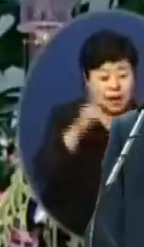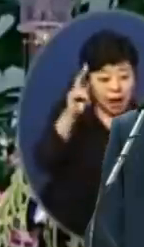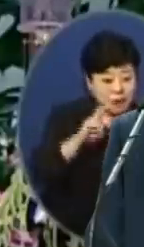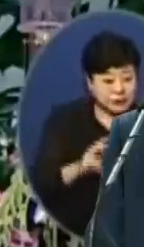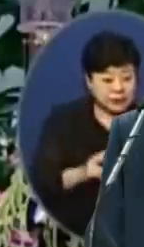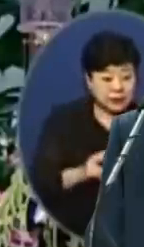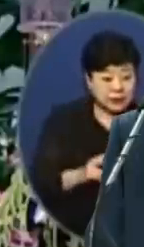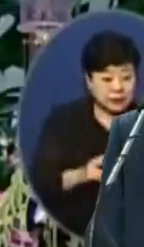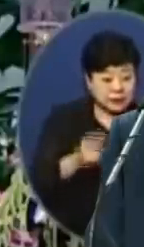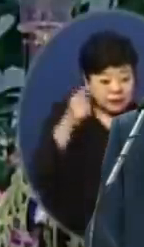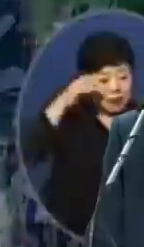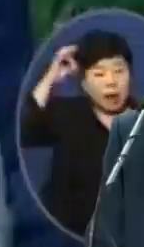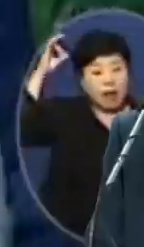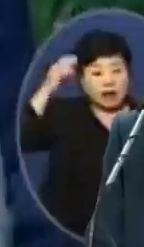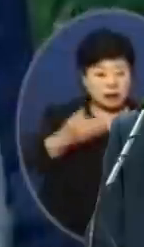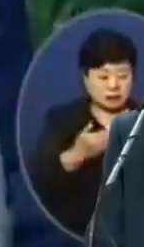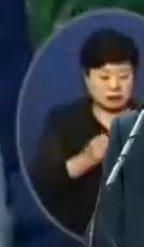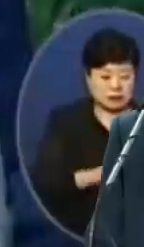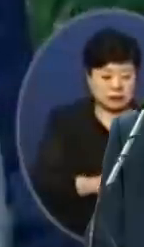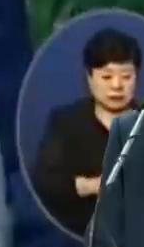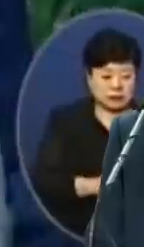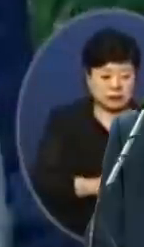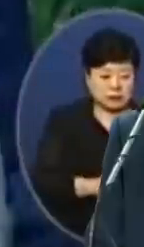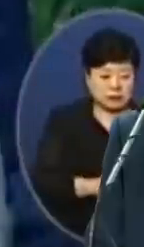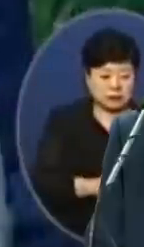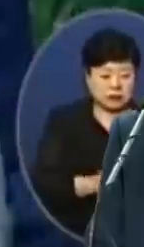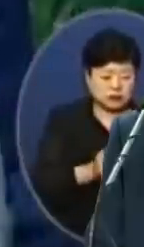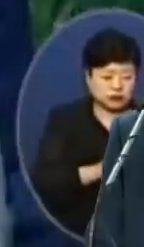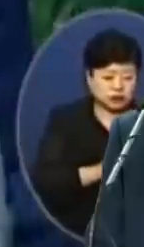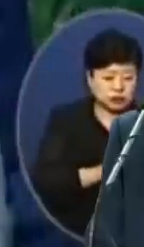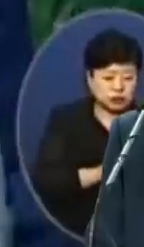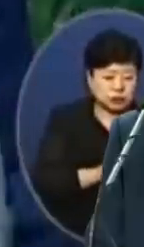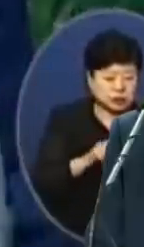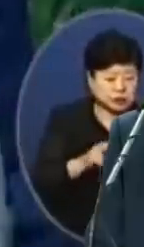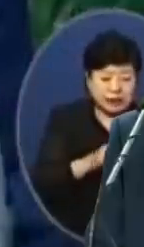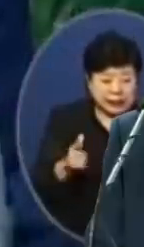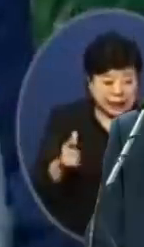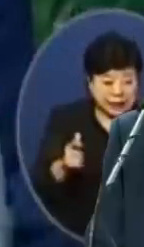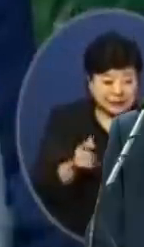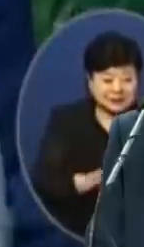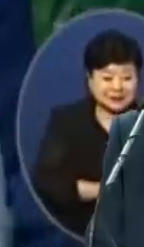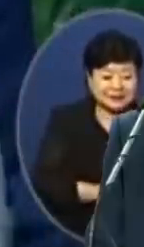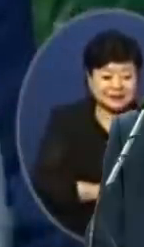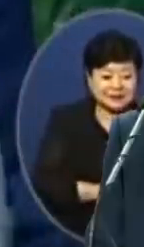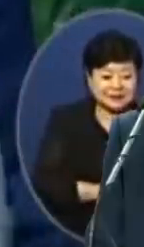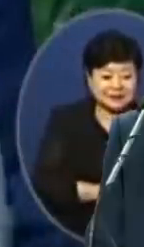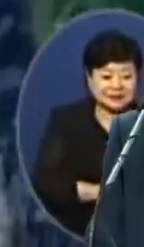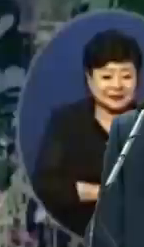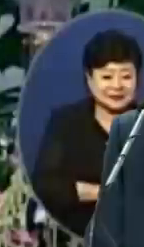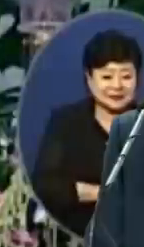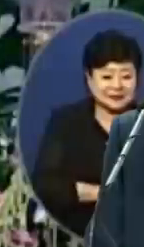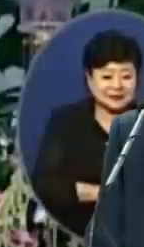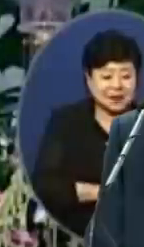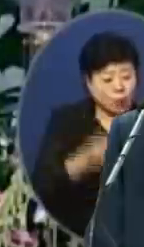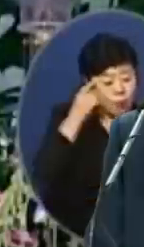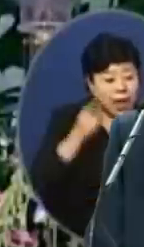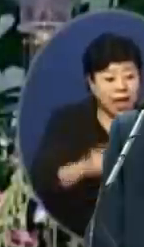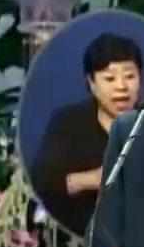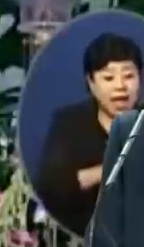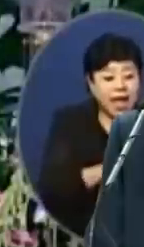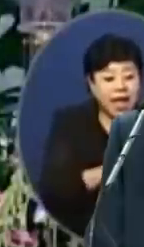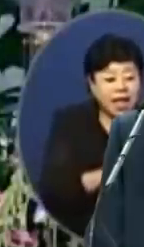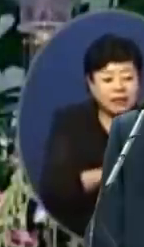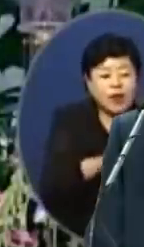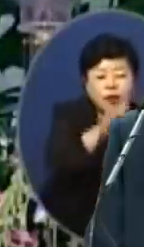갑자기 하나님께서 생각이 떠오르게 된 거예요. 너는 죽기는 죽지만 지금은 안 죽는다. 왜냐?